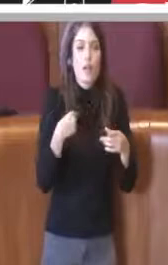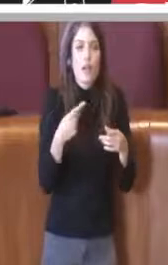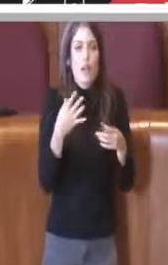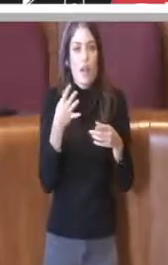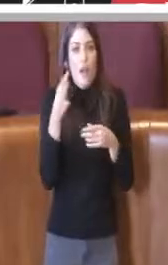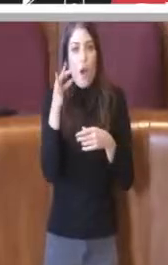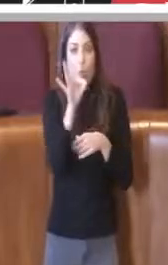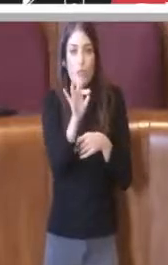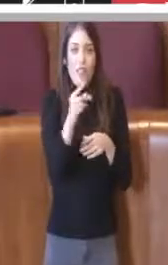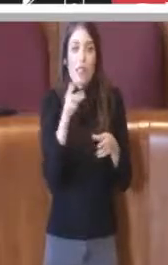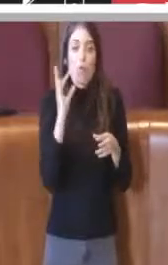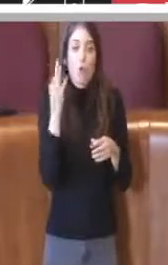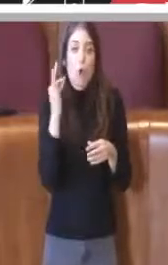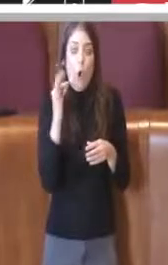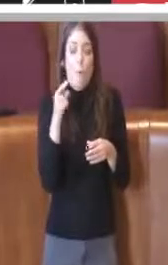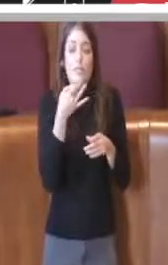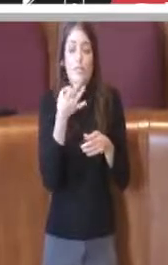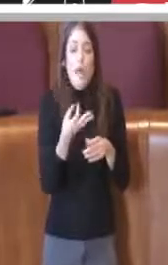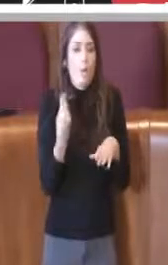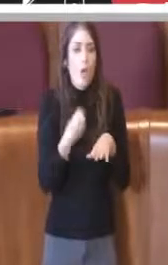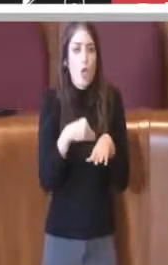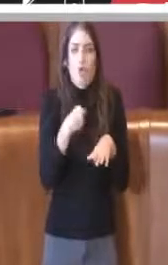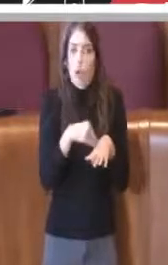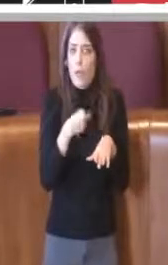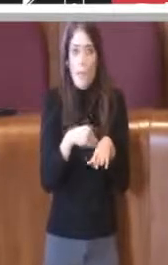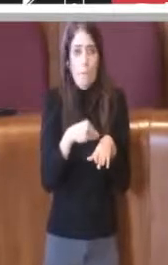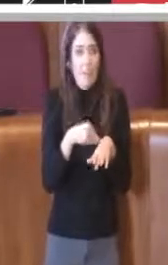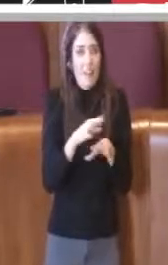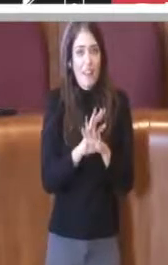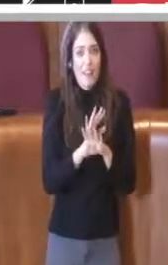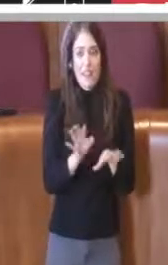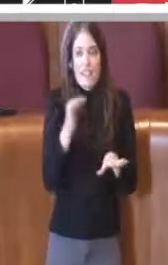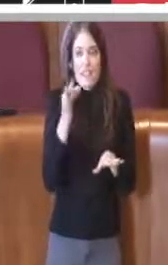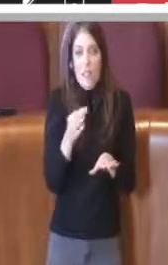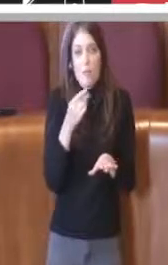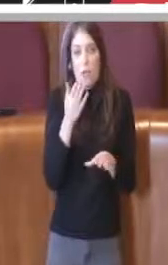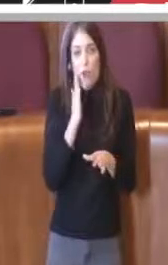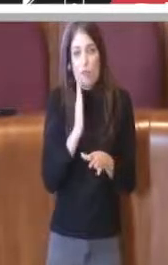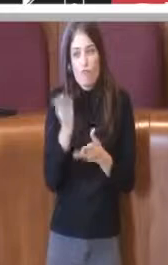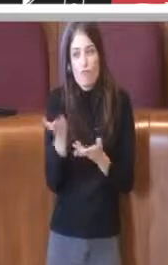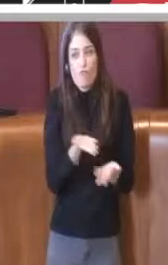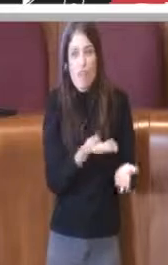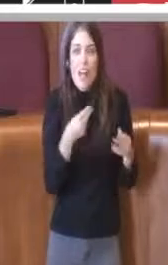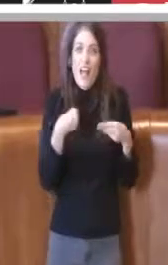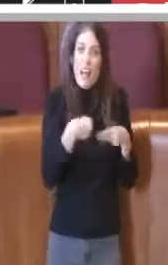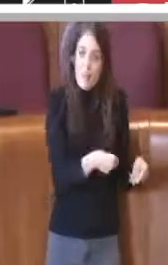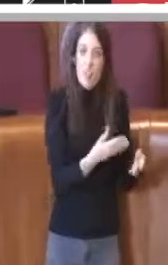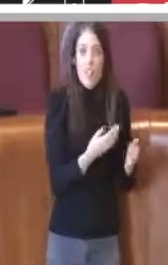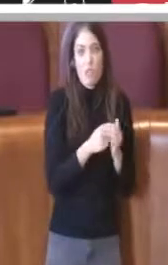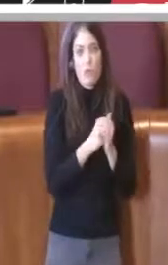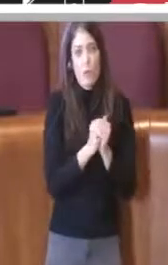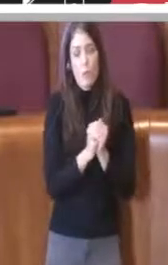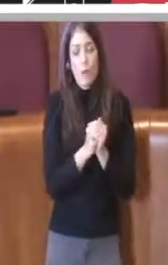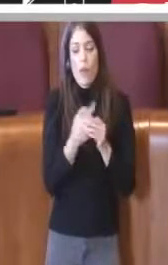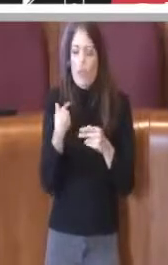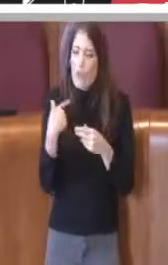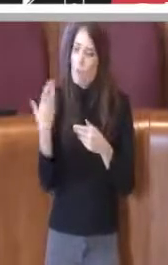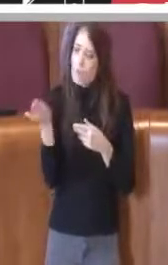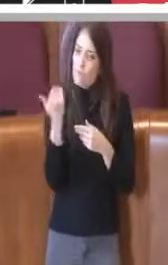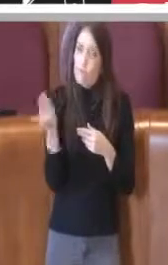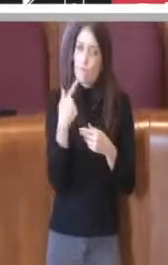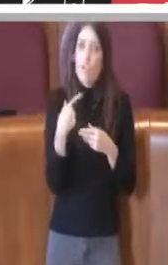scopo rom che ci aggiorna su questi su questa tematica e l'invito seriamente e l'invito